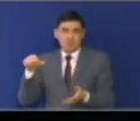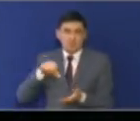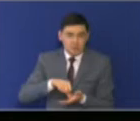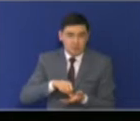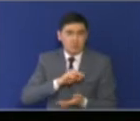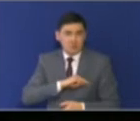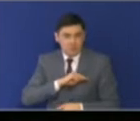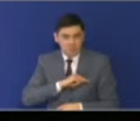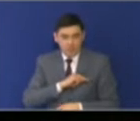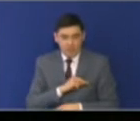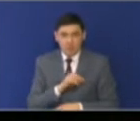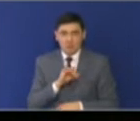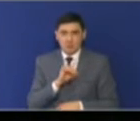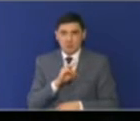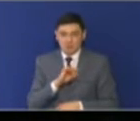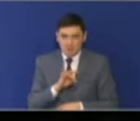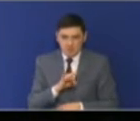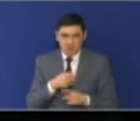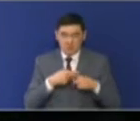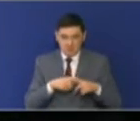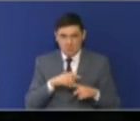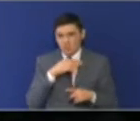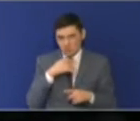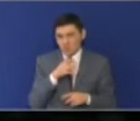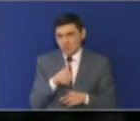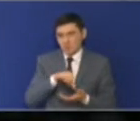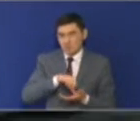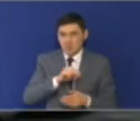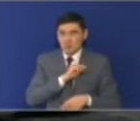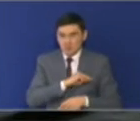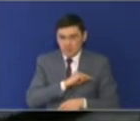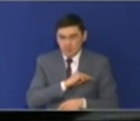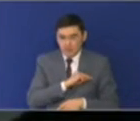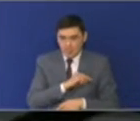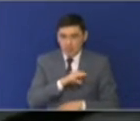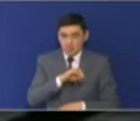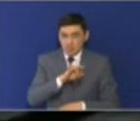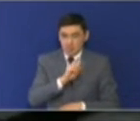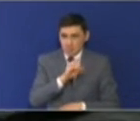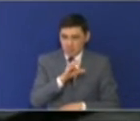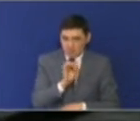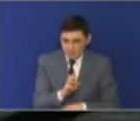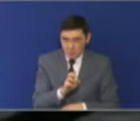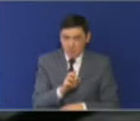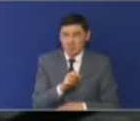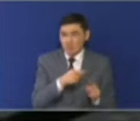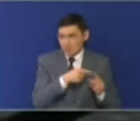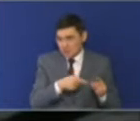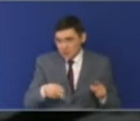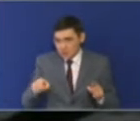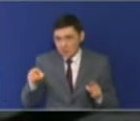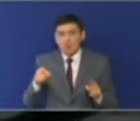также множество инженеров и техников. При этом Турксибская железная дорога способствовала формированию профессиональной